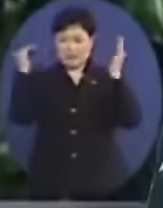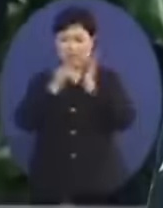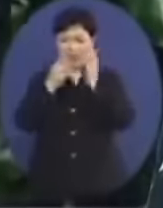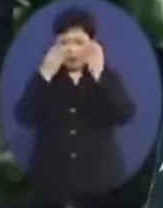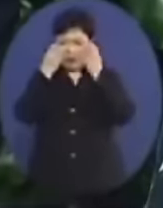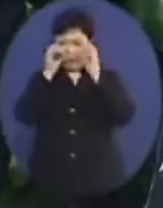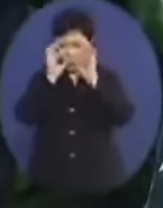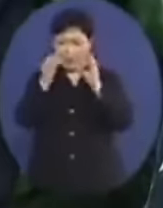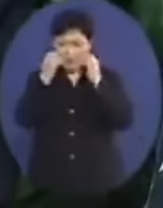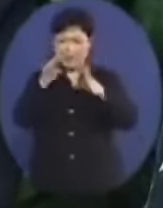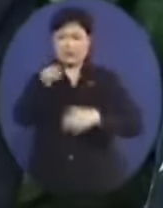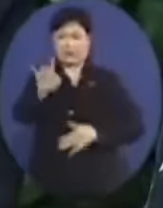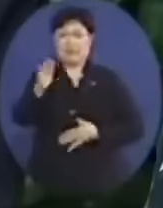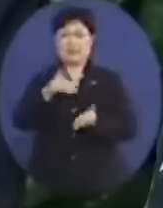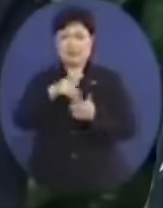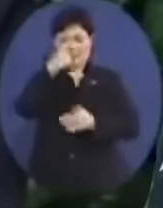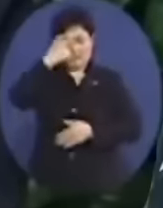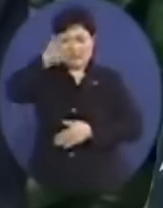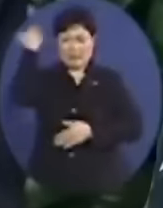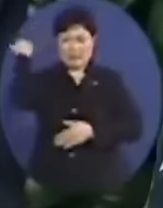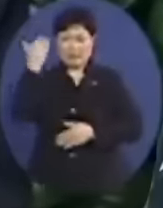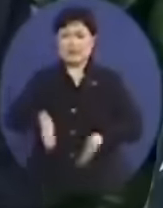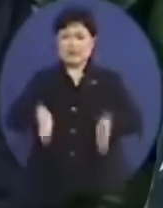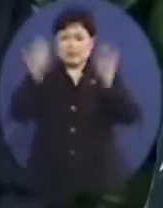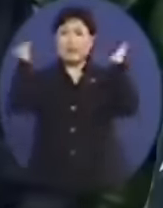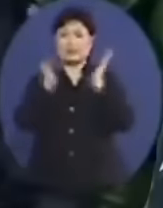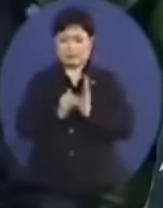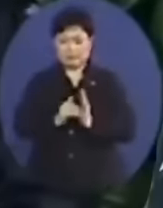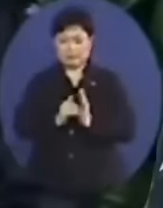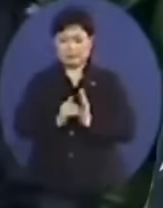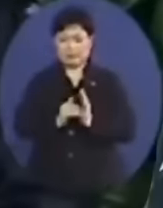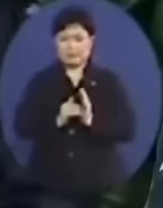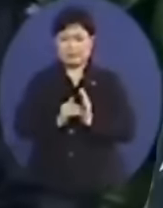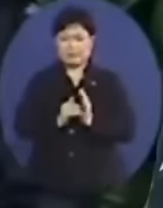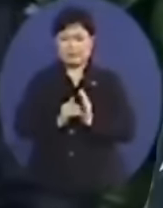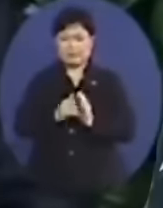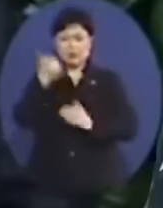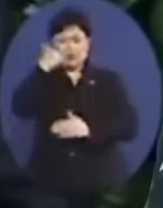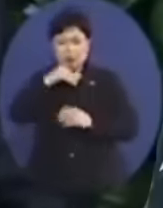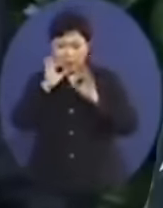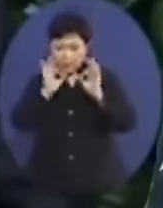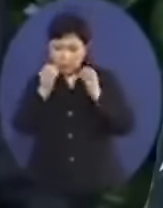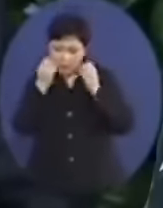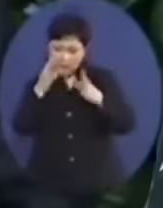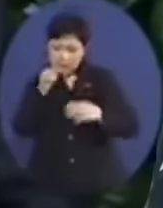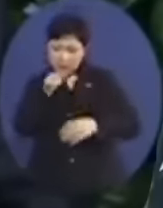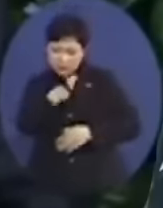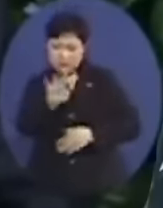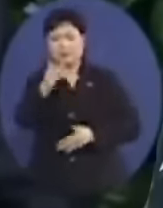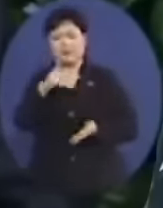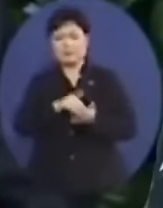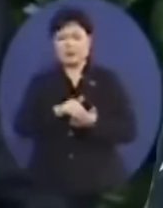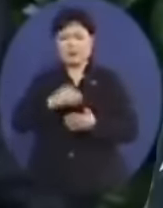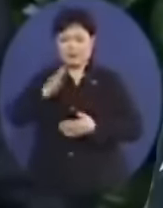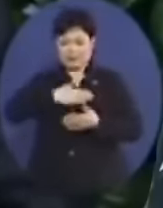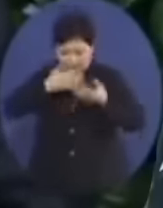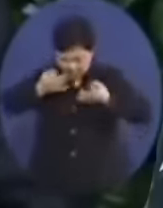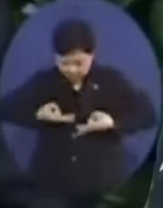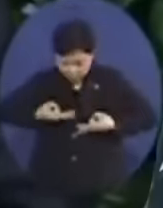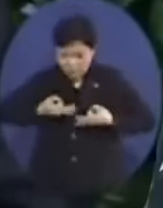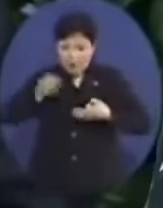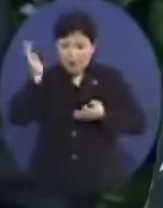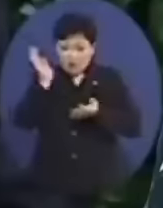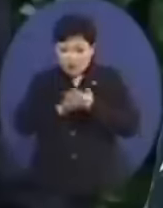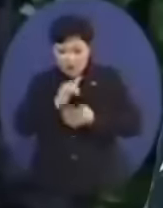되었도다 아멘 옛날 우리는 지나가 버리고 아멘 누가 봐도 새 것이 되었다 아멘 내가 봐도 내가 새것이